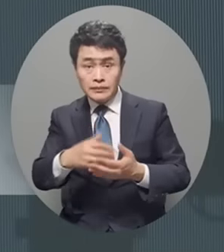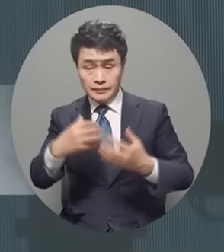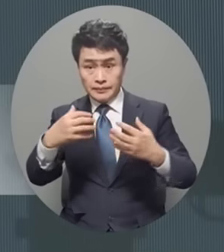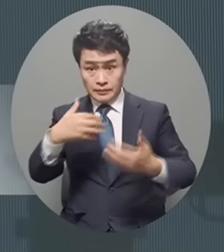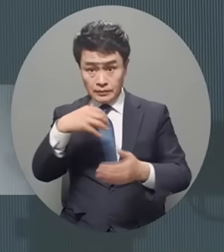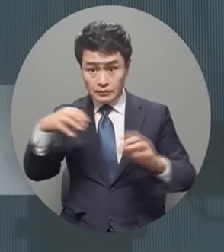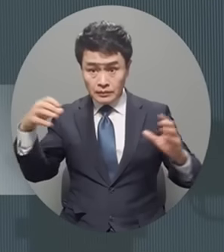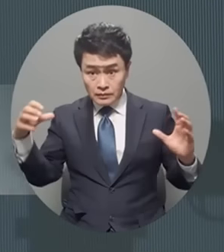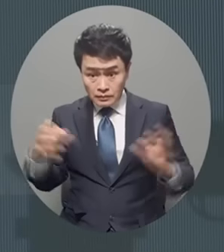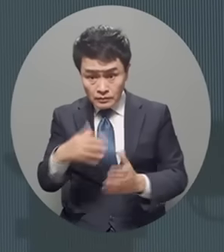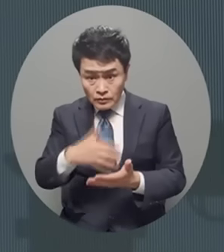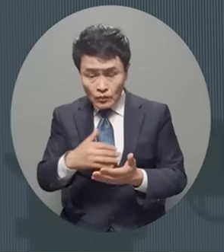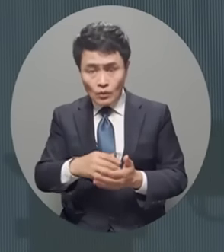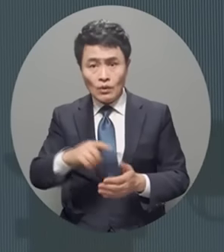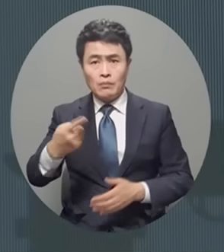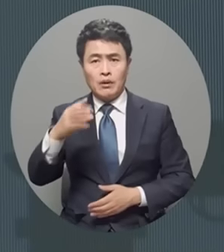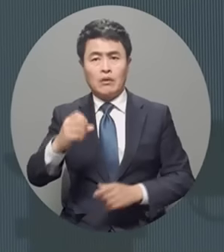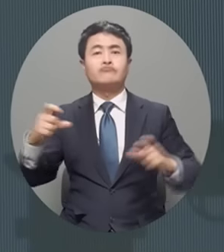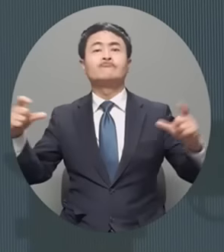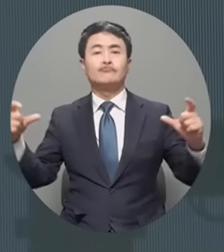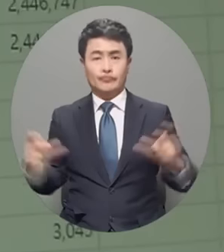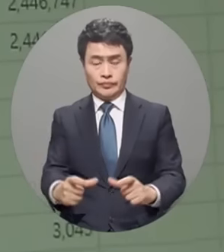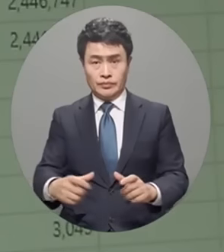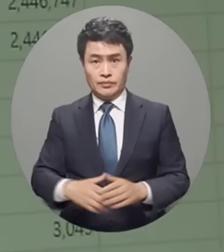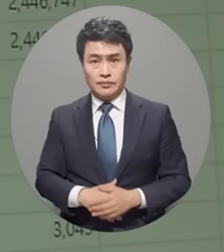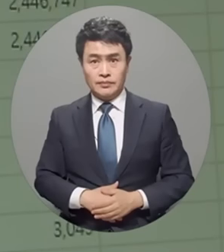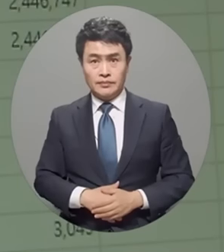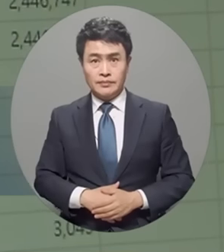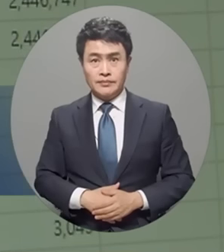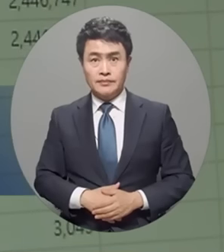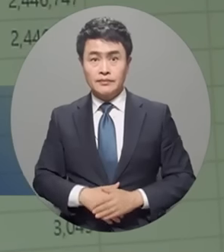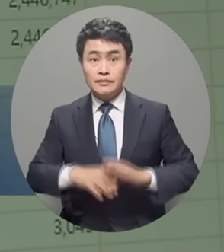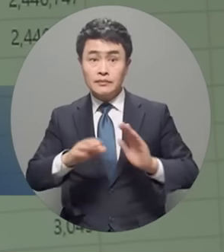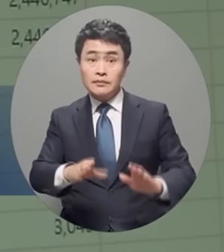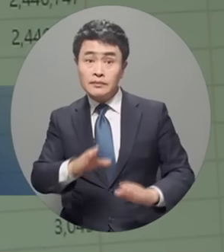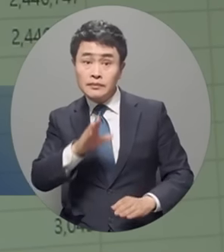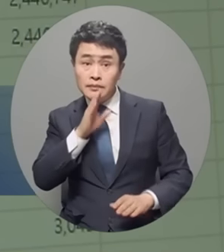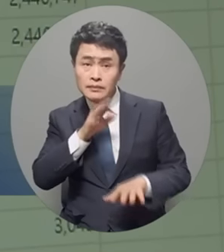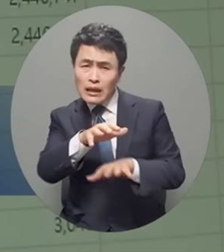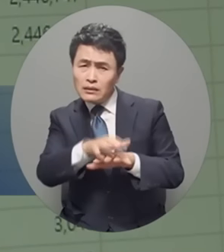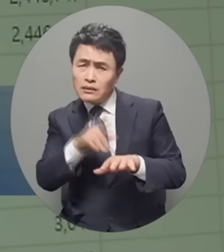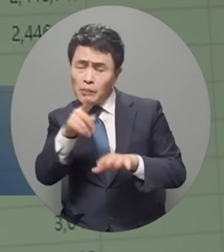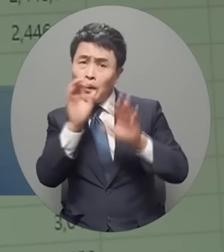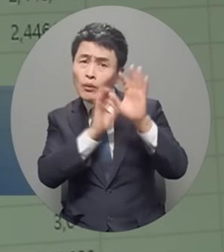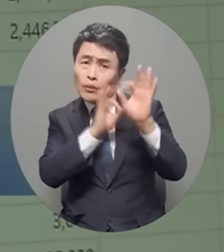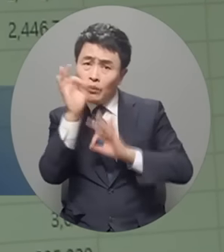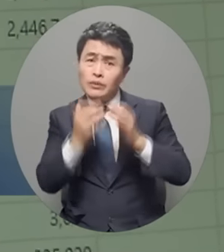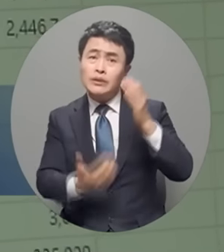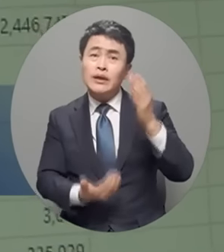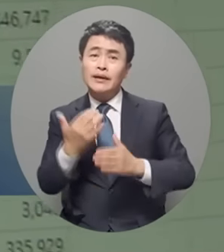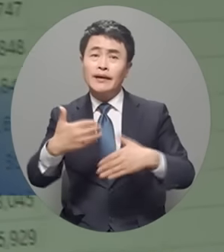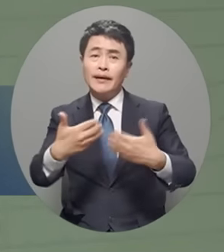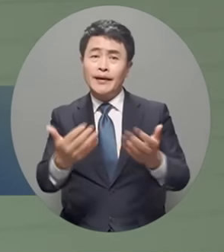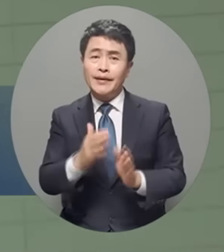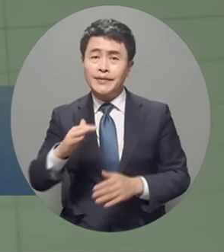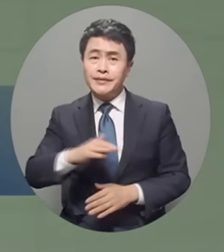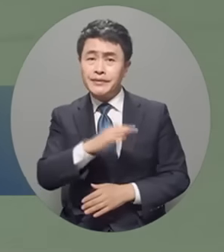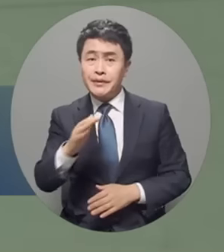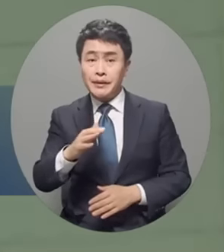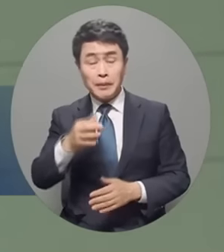수가 갑자기 100만 명 넘게 줄어들었습니다. 네, 시스템상이 오류였던 것 같은데 저희가 미처 발견을 하지